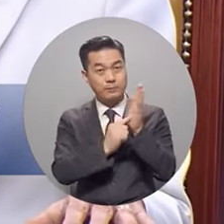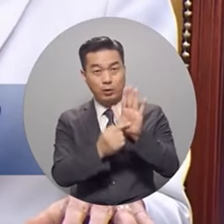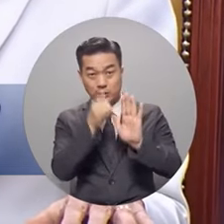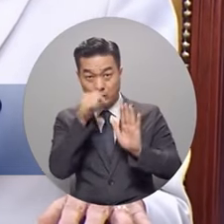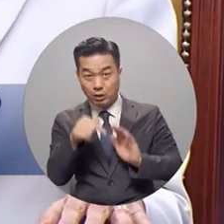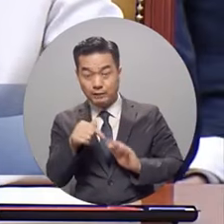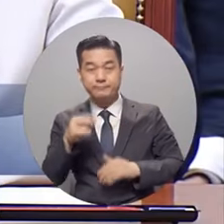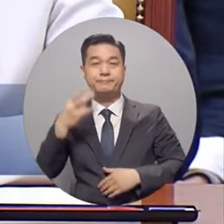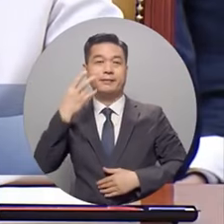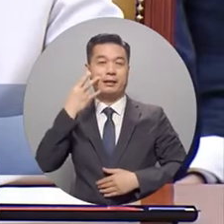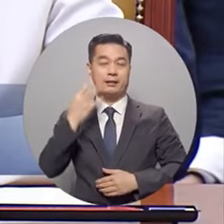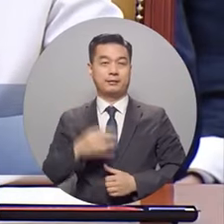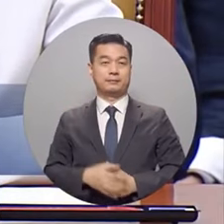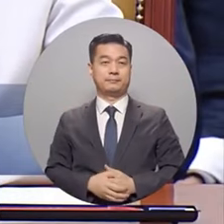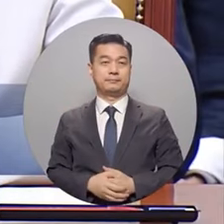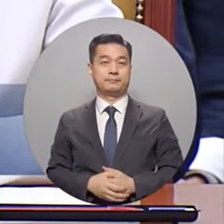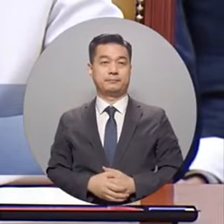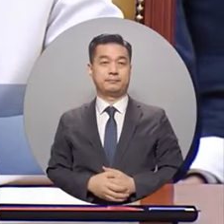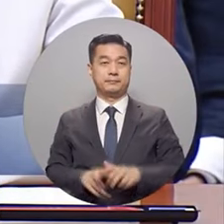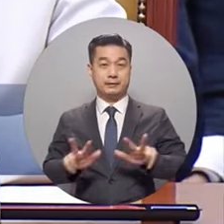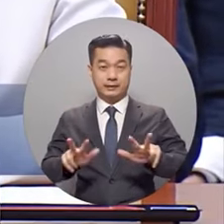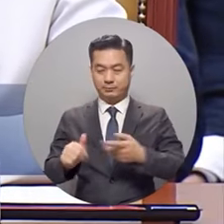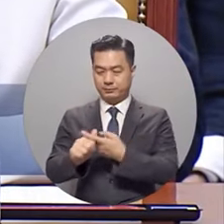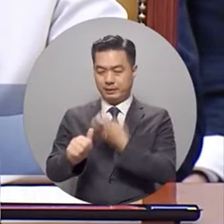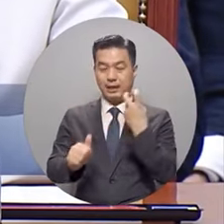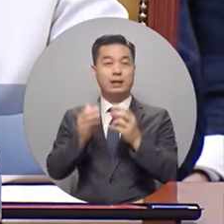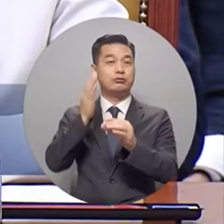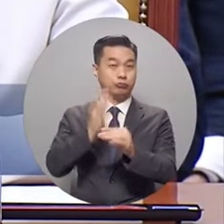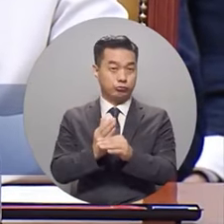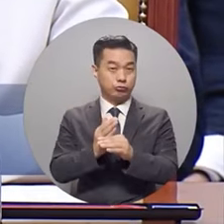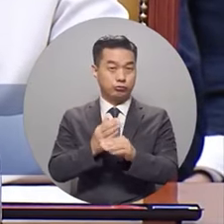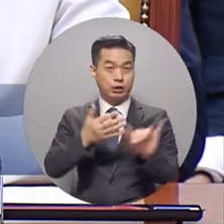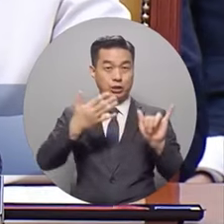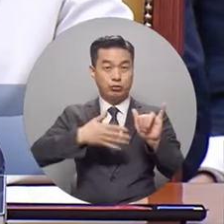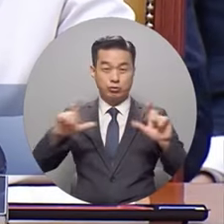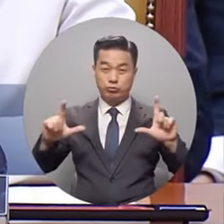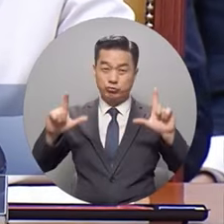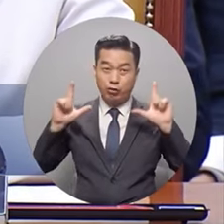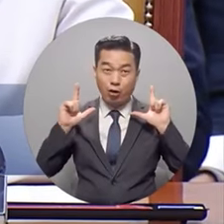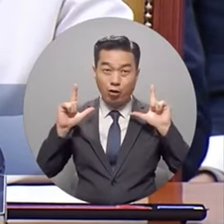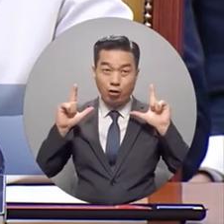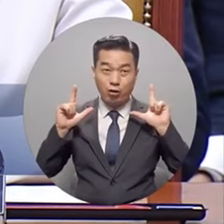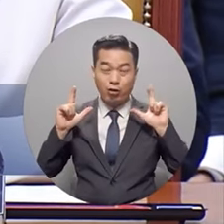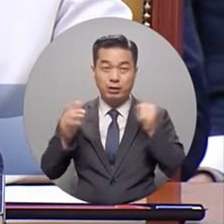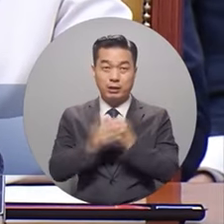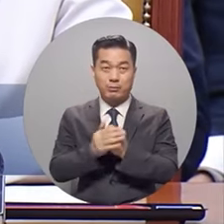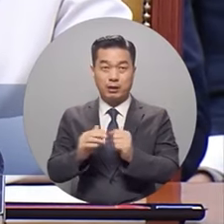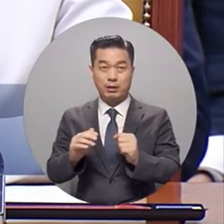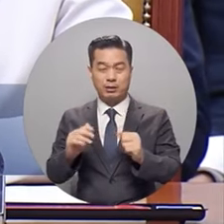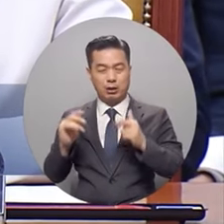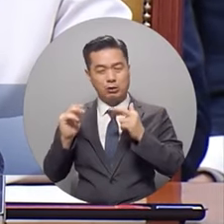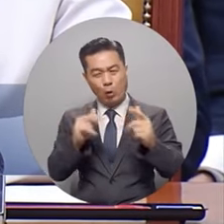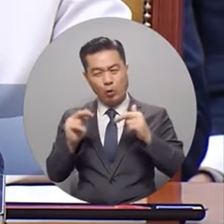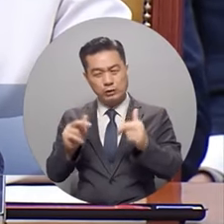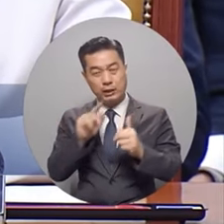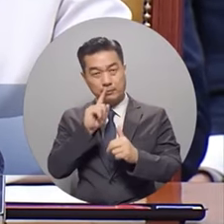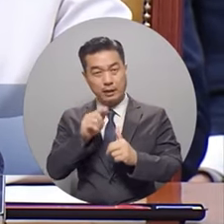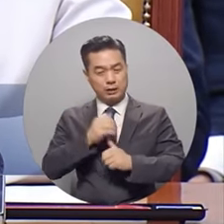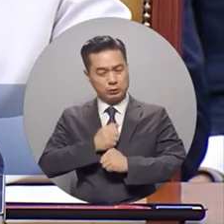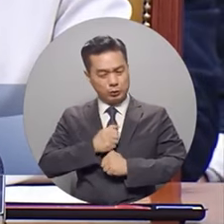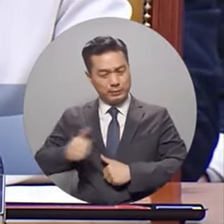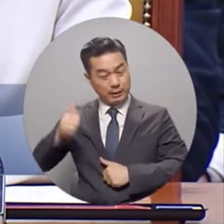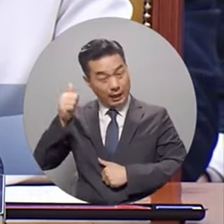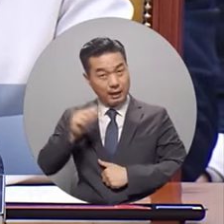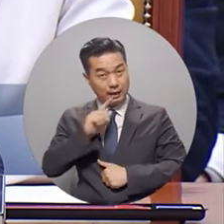네. 지금 탄핵 중이신데 유튜브 출연 등을 통해서 논쟁이 될 만한 얘기는 좀 삼가하시는 게 맞지